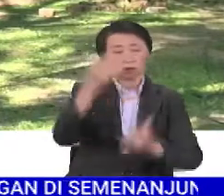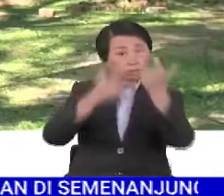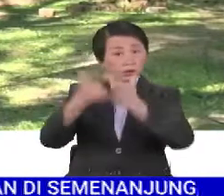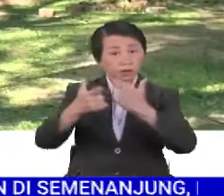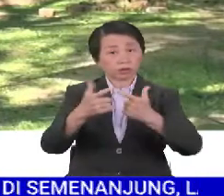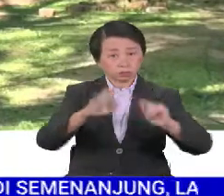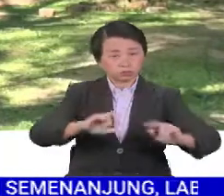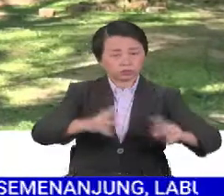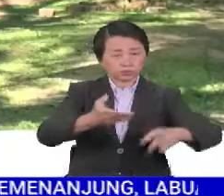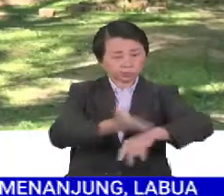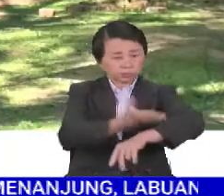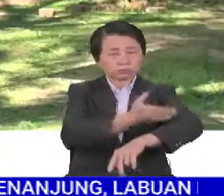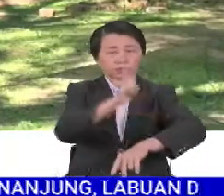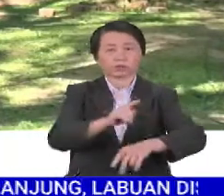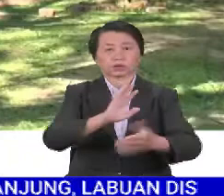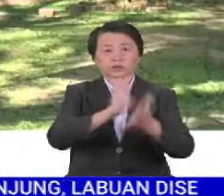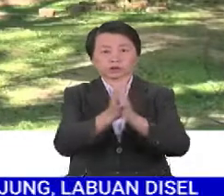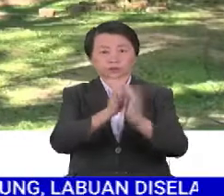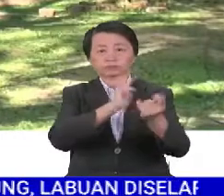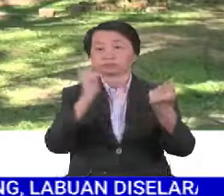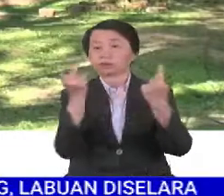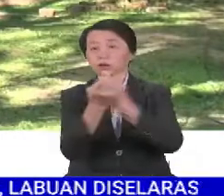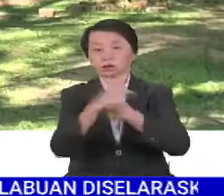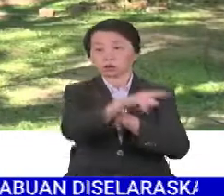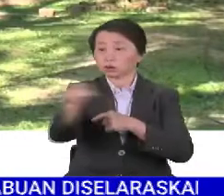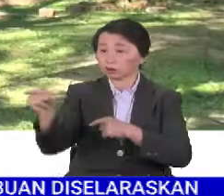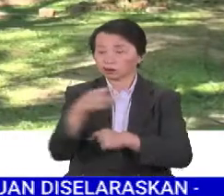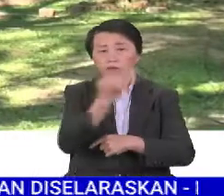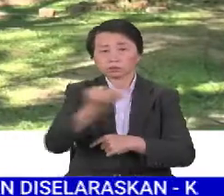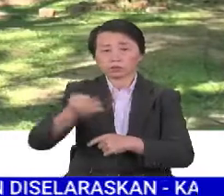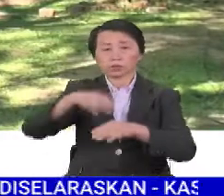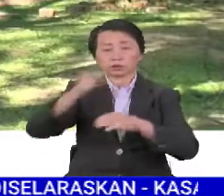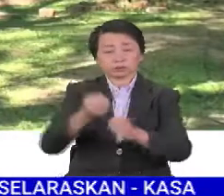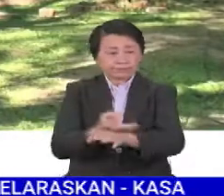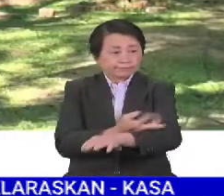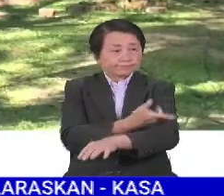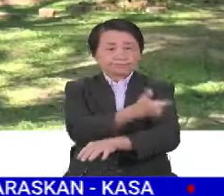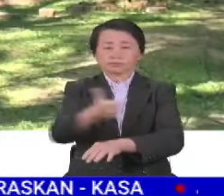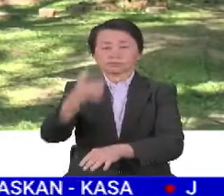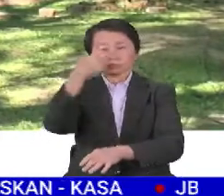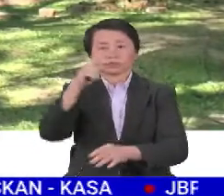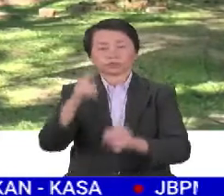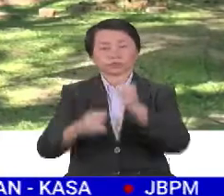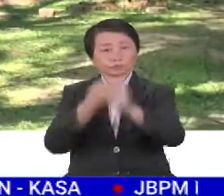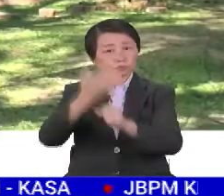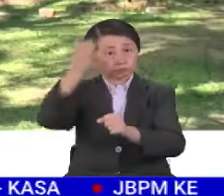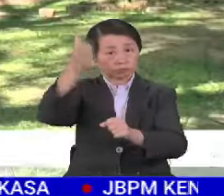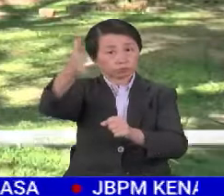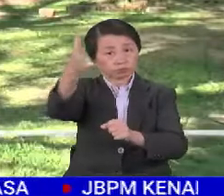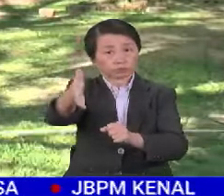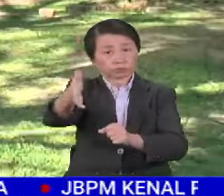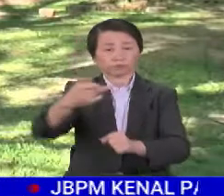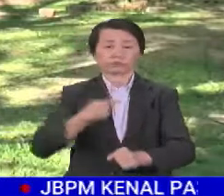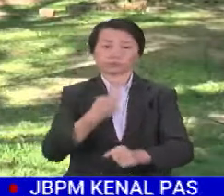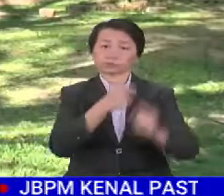supaya keadaan posisi pocongan ini lebih segar untuk untuk tahun-tahun akan datang dan